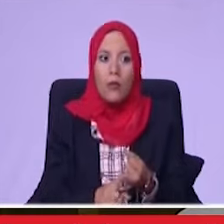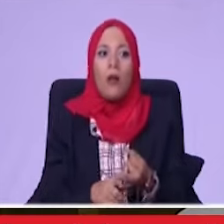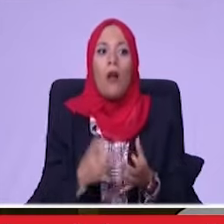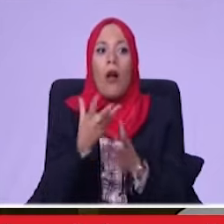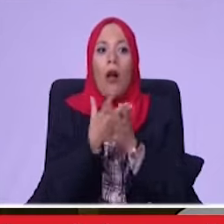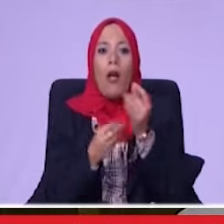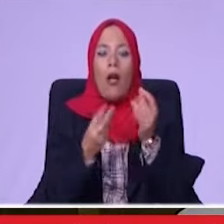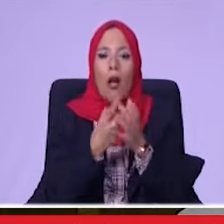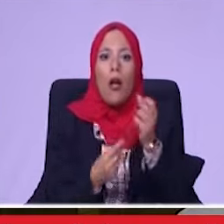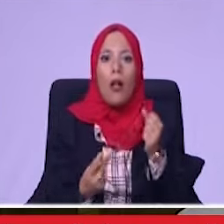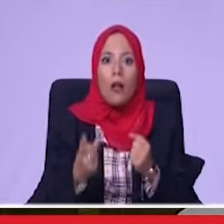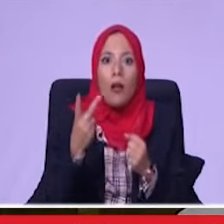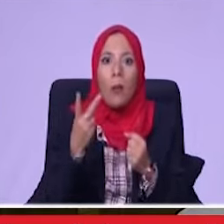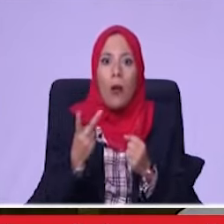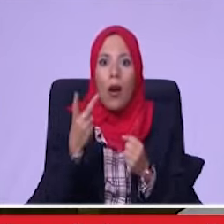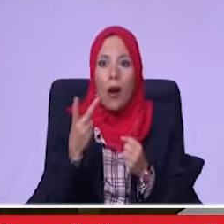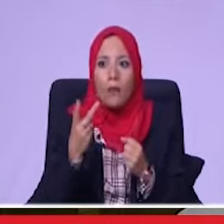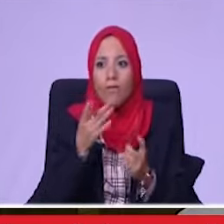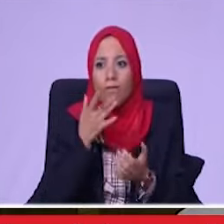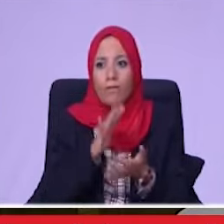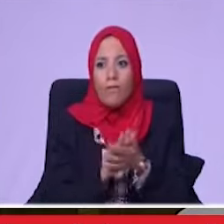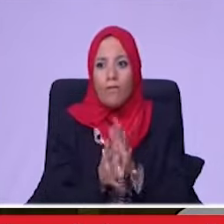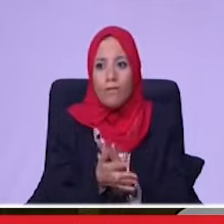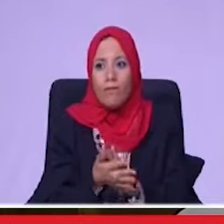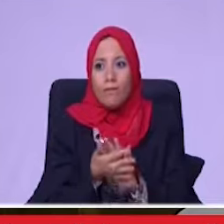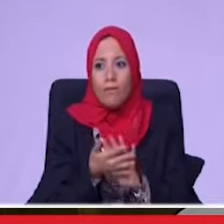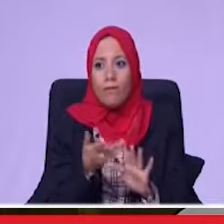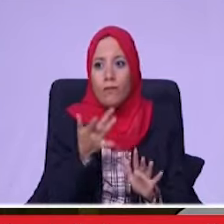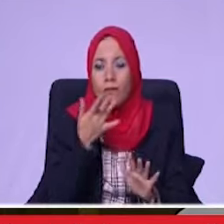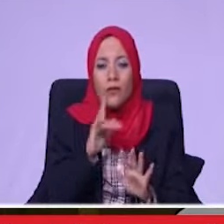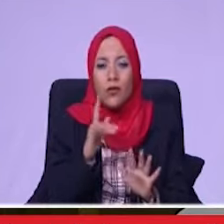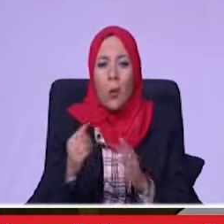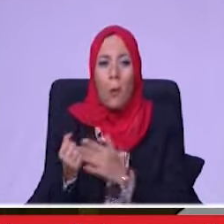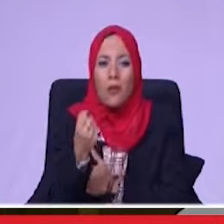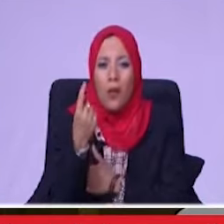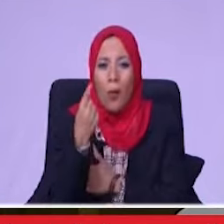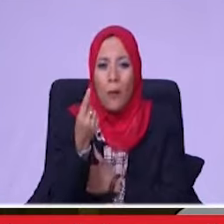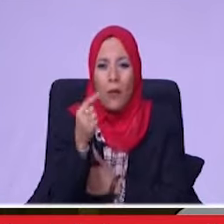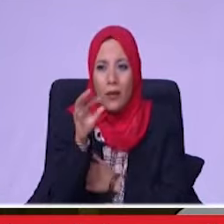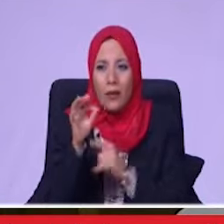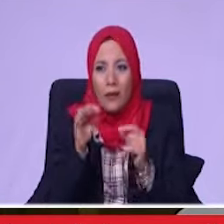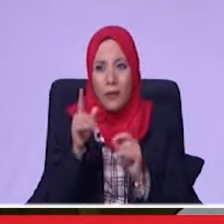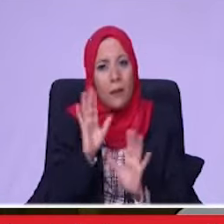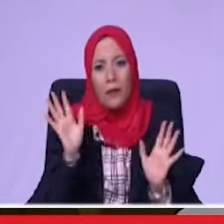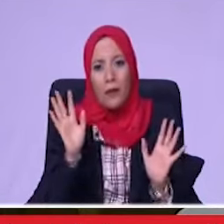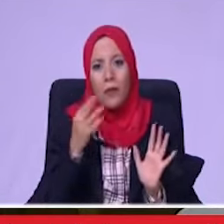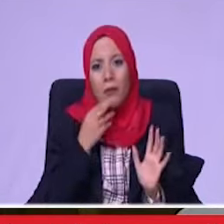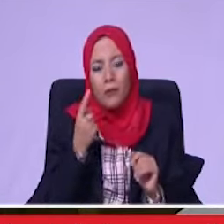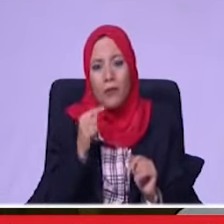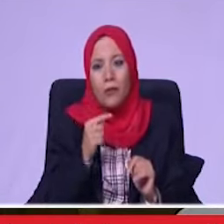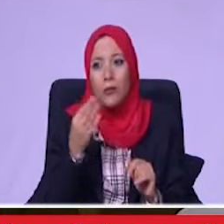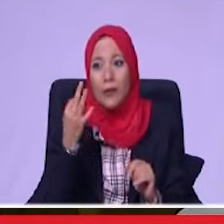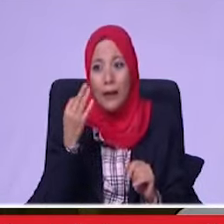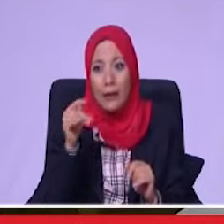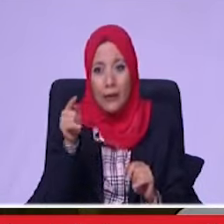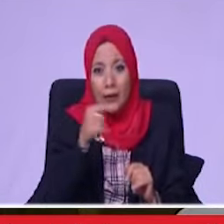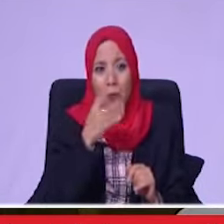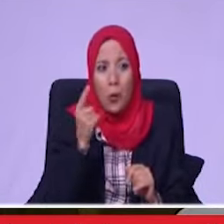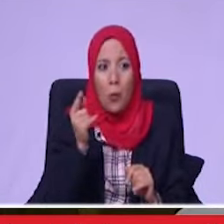الأبناء ولم ينجو من الحادث سوى بطل قصتنا عبد الكريم وثلاثة من